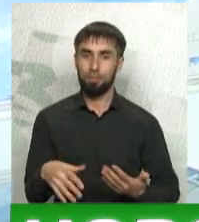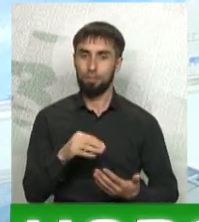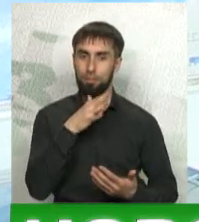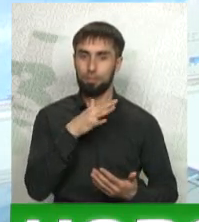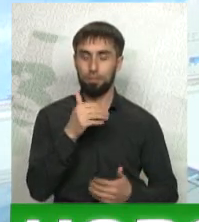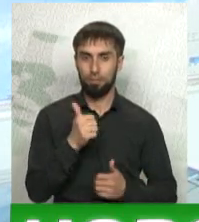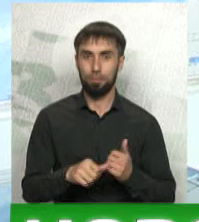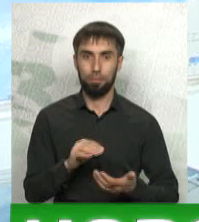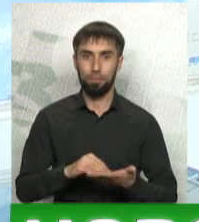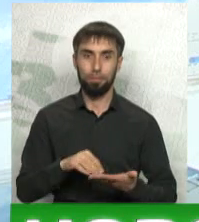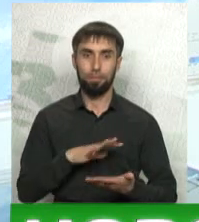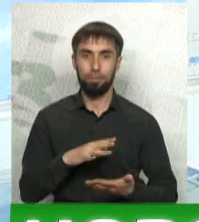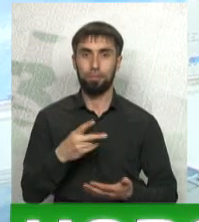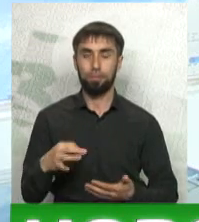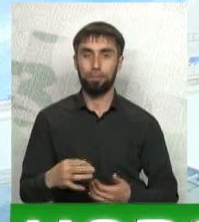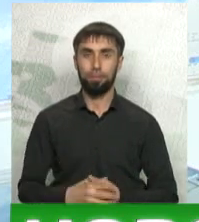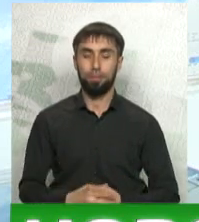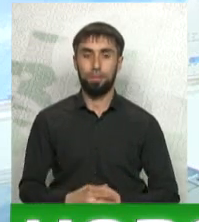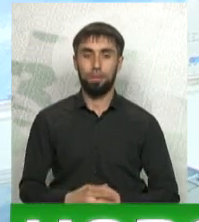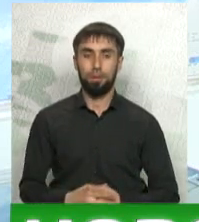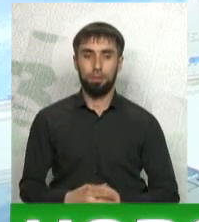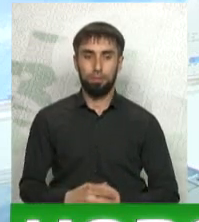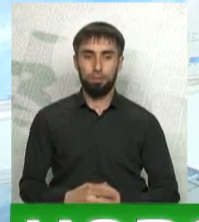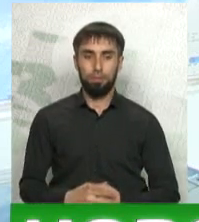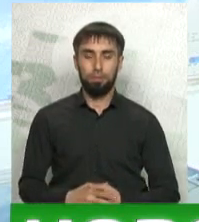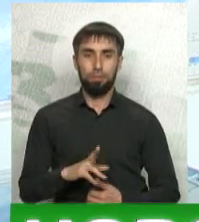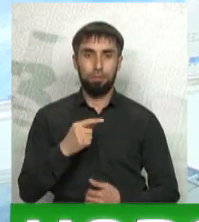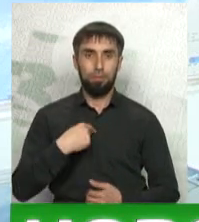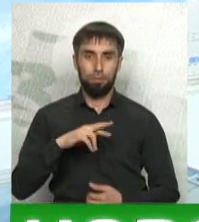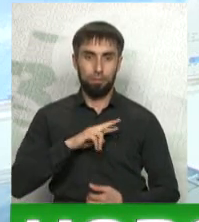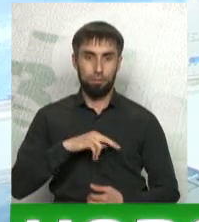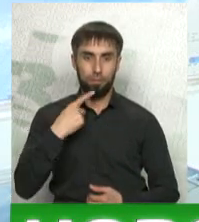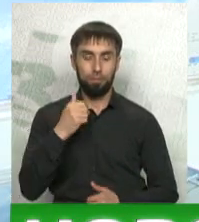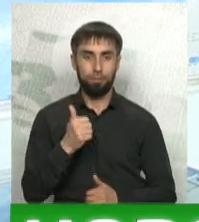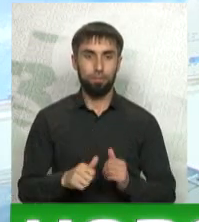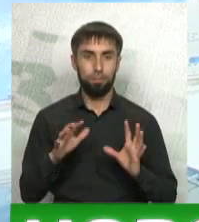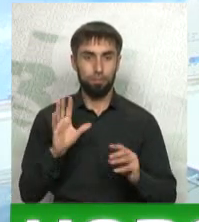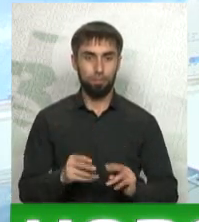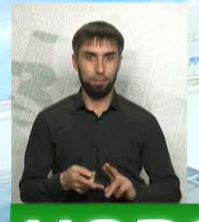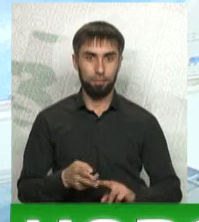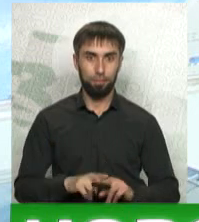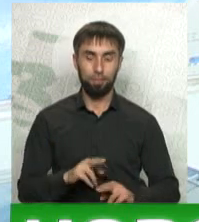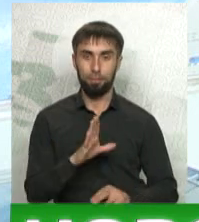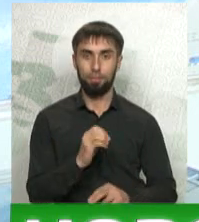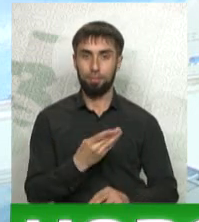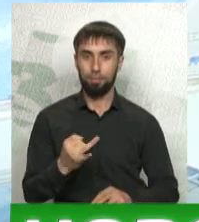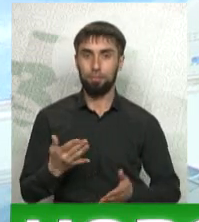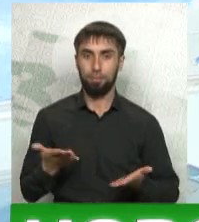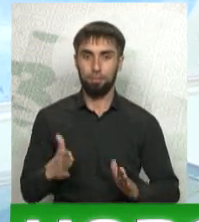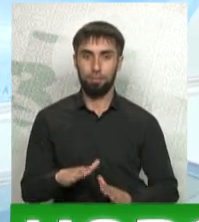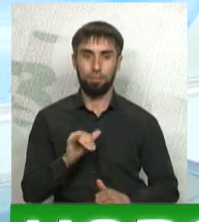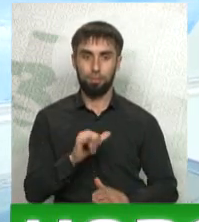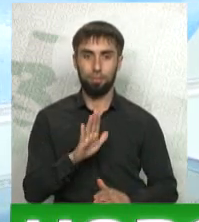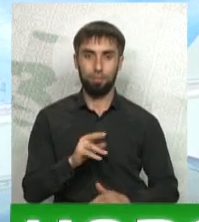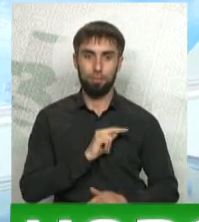всегда писали но как я говорю чаще всего эти вещи остаются у